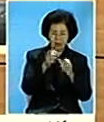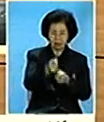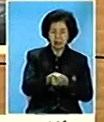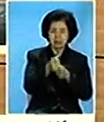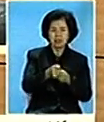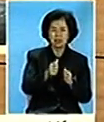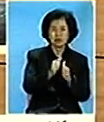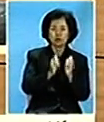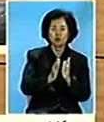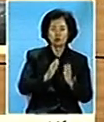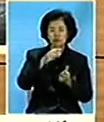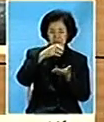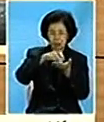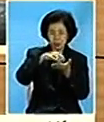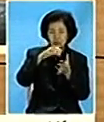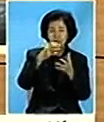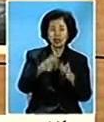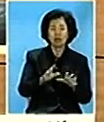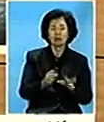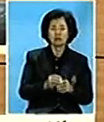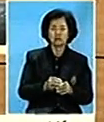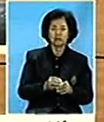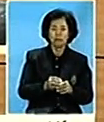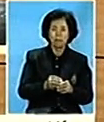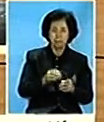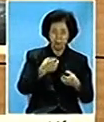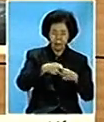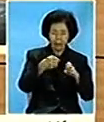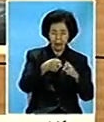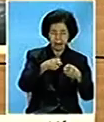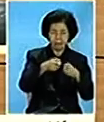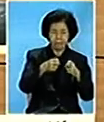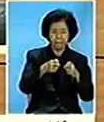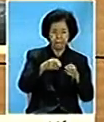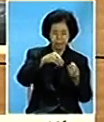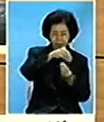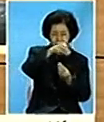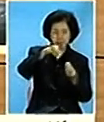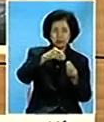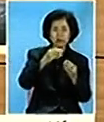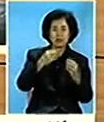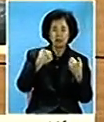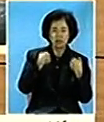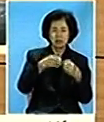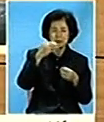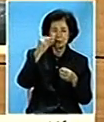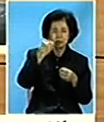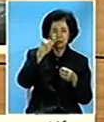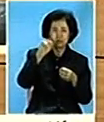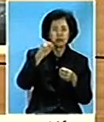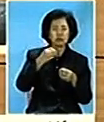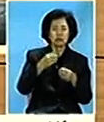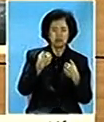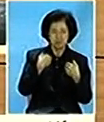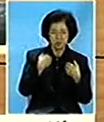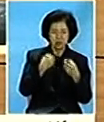นได้พูดถึงเพราะประเทศไทยเป็นเมืองเกษตรนะครับผมว่าปัญหาเรื้อรังปัญหาวงจรต่างๆที่เกิดขึ้นปีแล้วปีเล่ายังไม่ได้มีการ